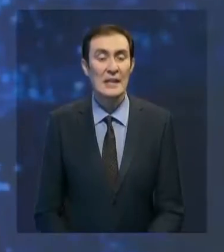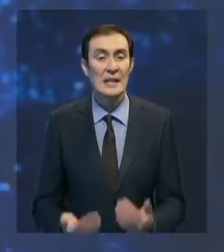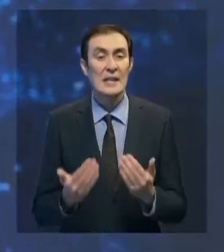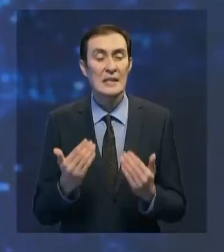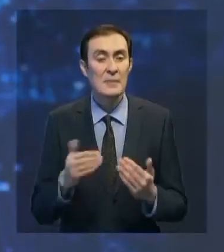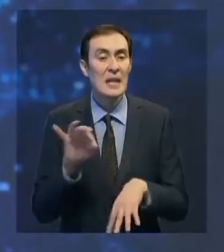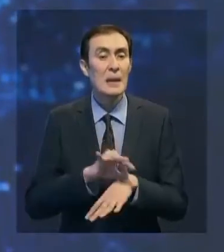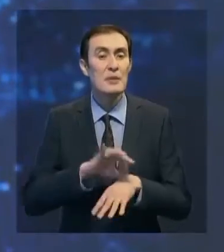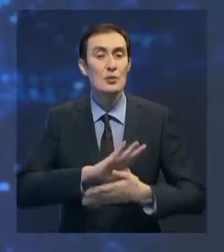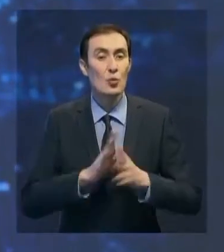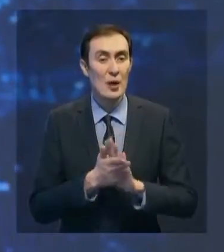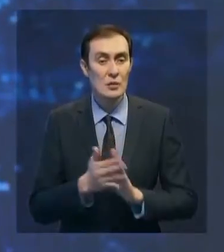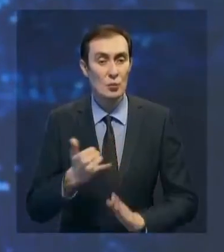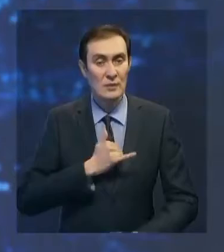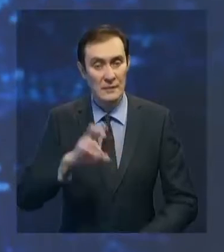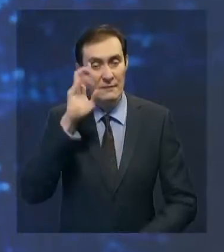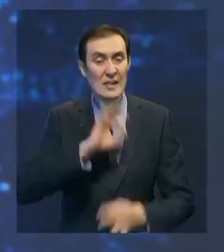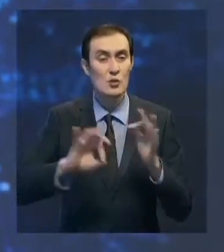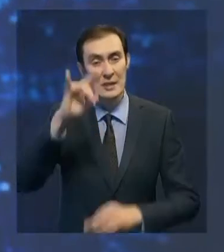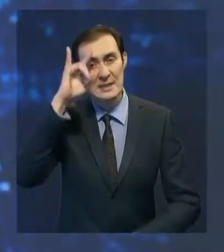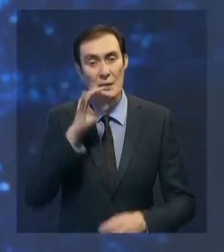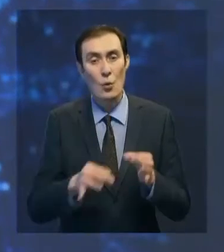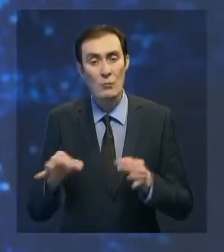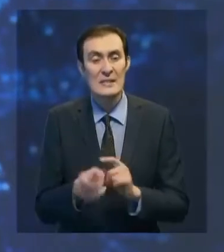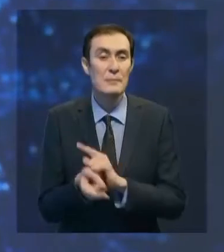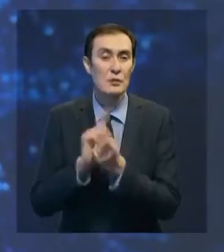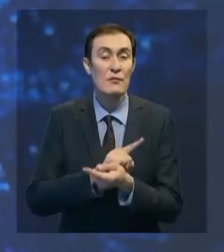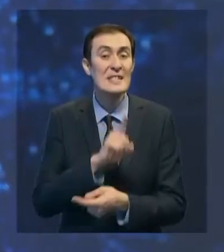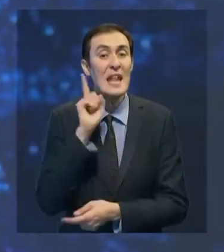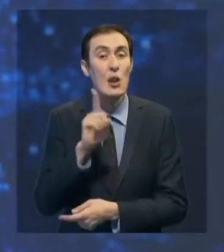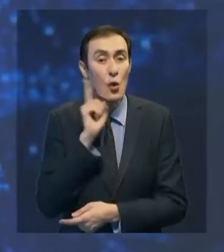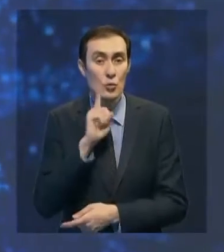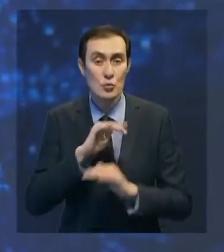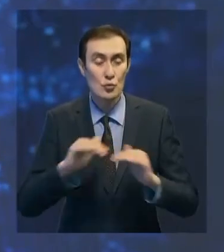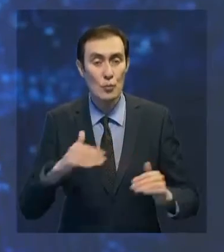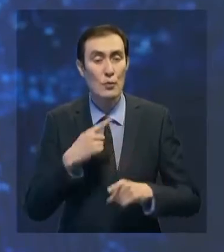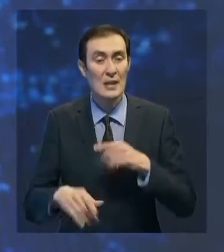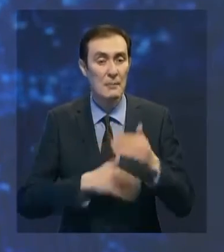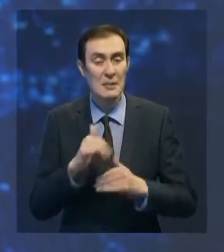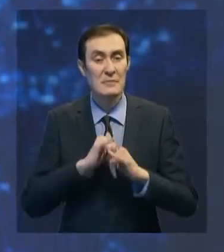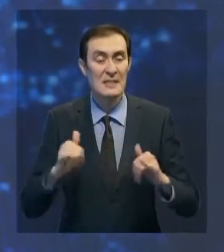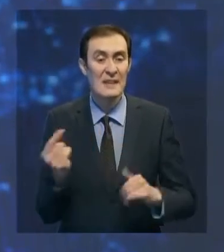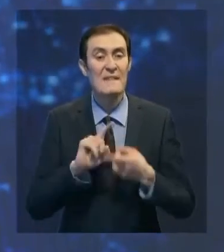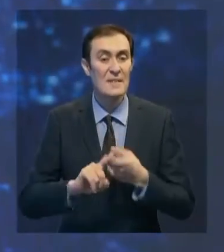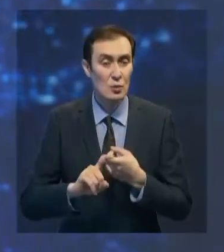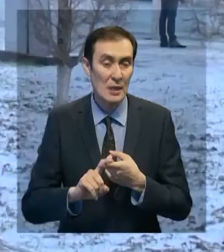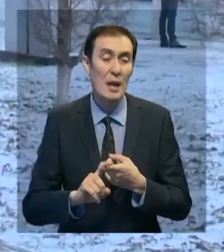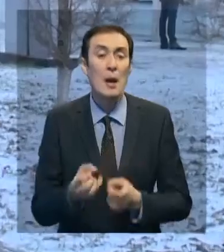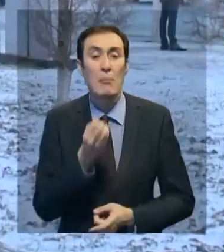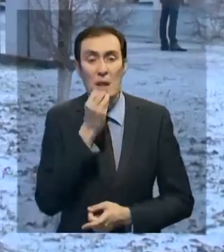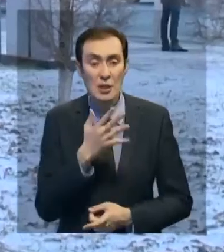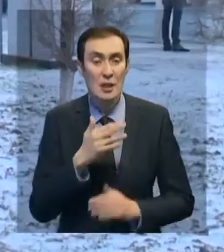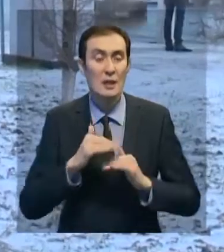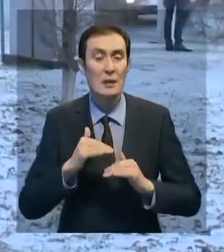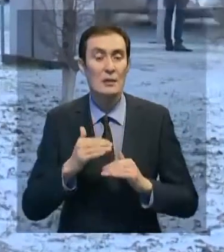Про эпидситуацию в нашей стране. Восточно-Казахстанская область перешла в зеленую зону по темпам распространения коронавируса.